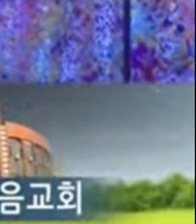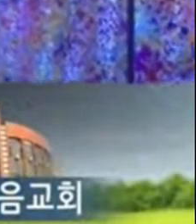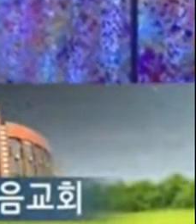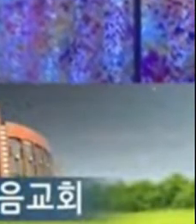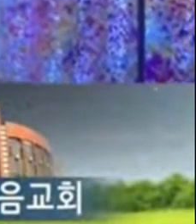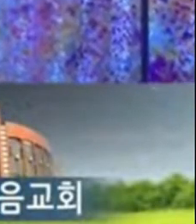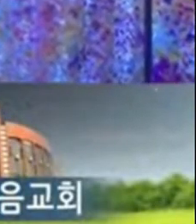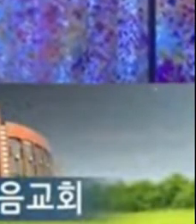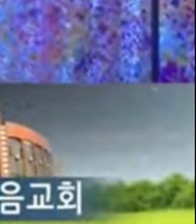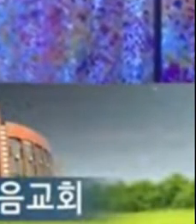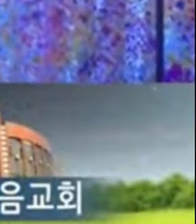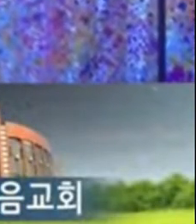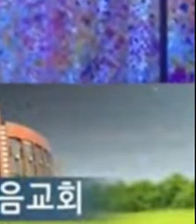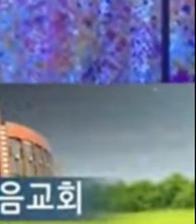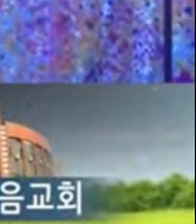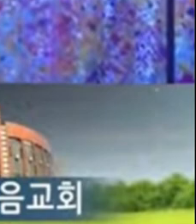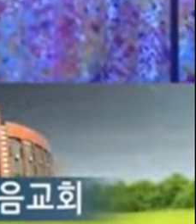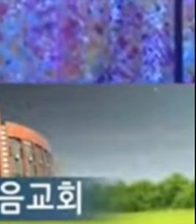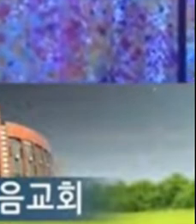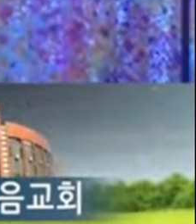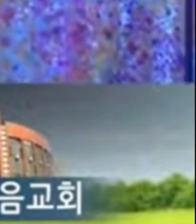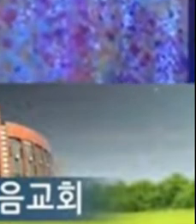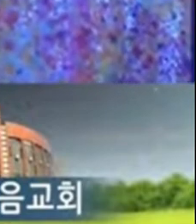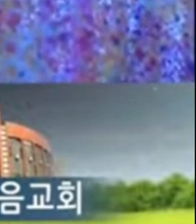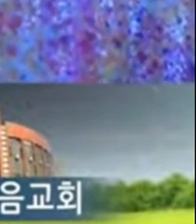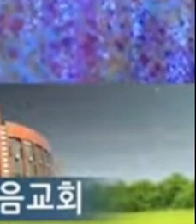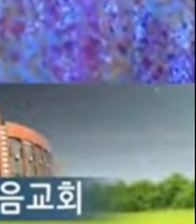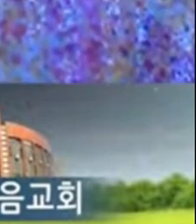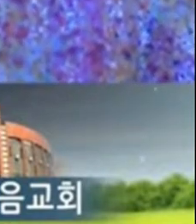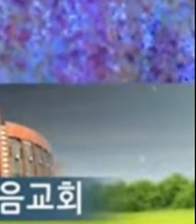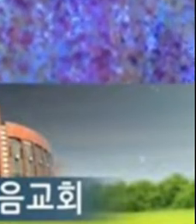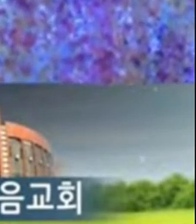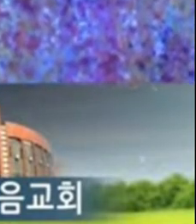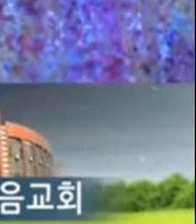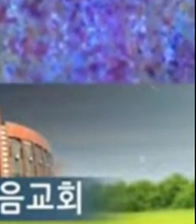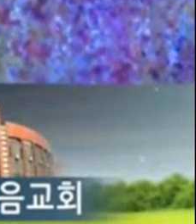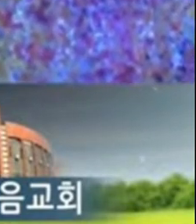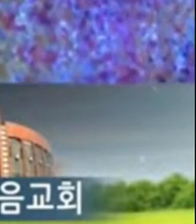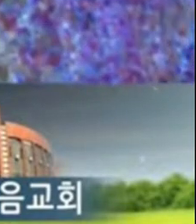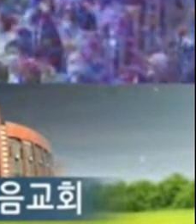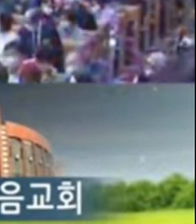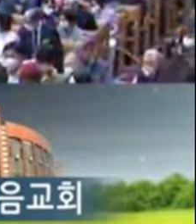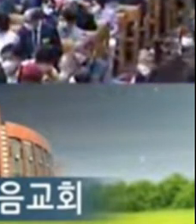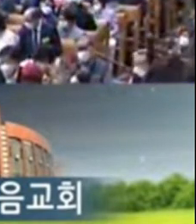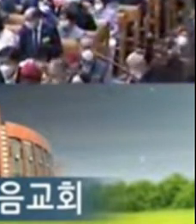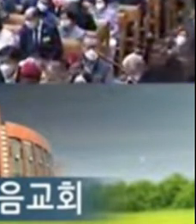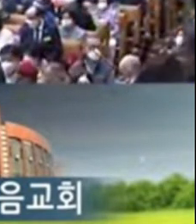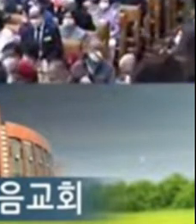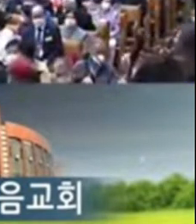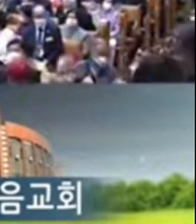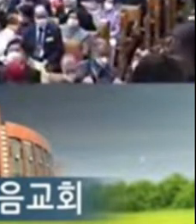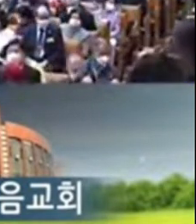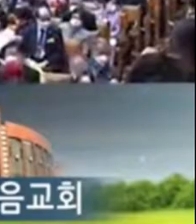찬양대에 귀한 찬양 감사드립니다. 옆에 분과 인사 나누겠습니다. 오늘은 참으로 좋은 날입니다.